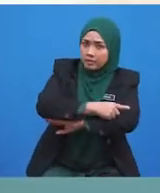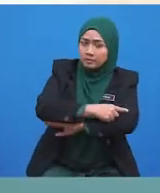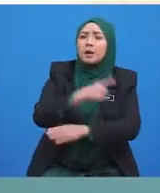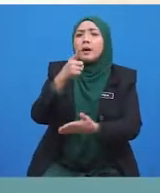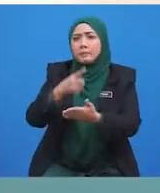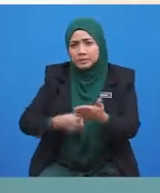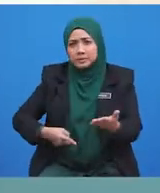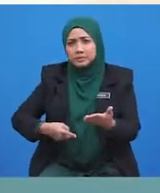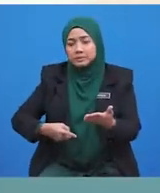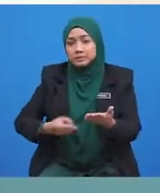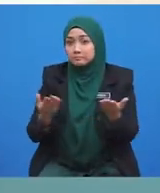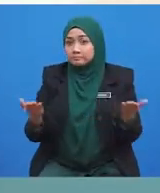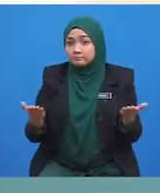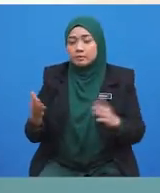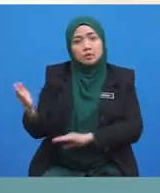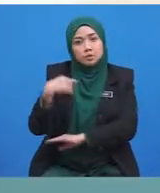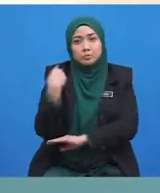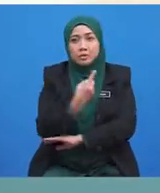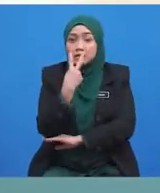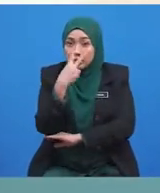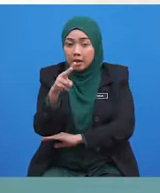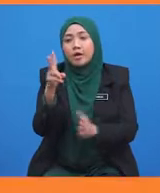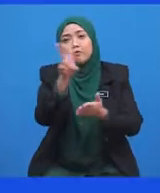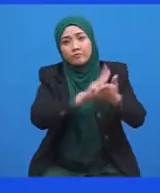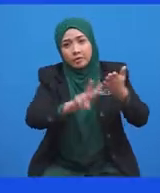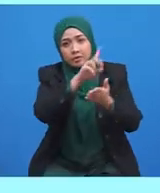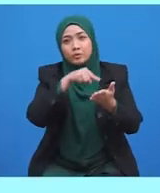Apa ya? Jom kita lihat video ini.